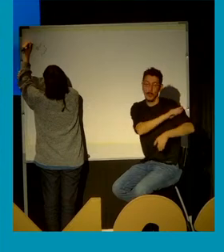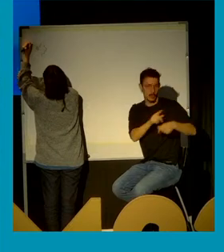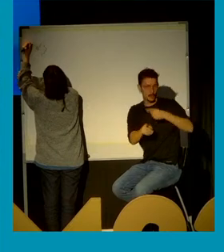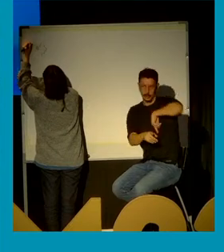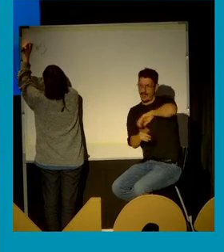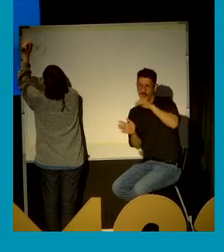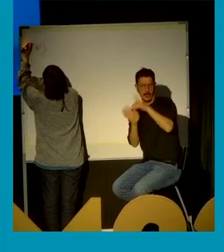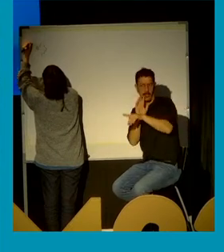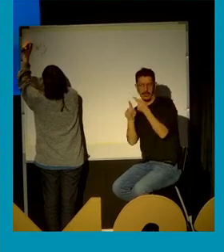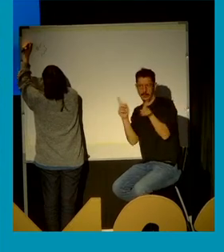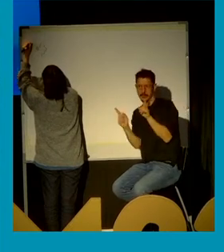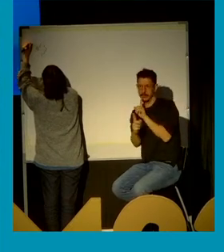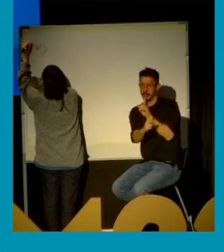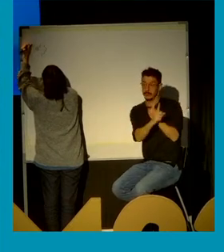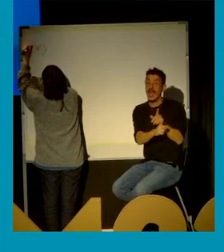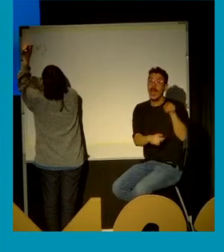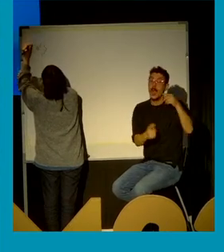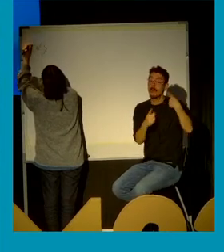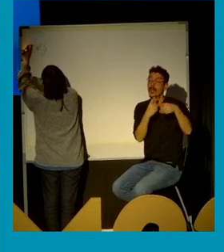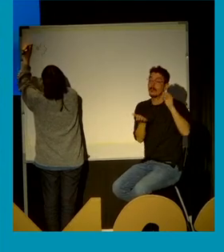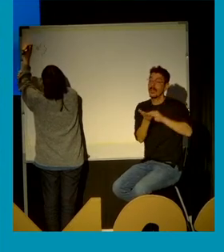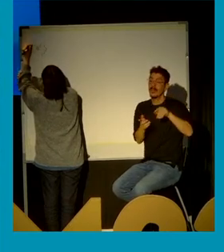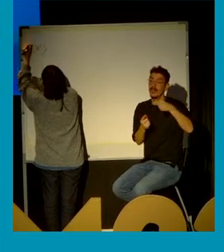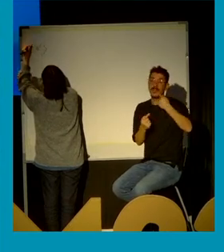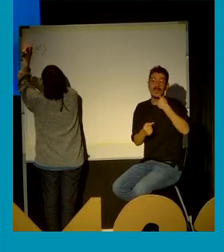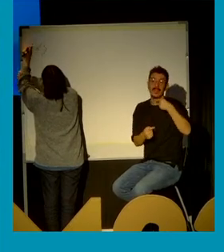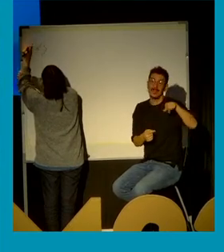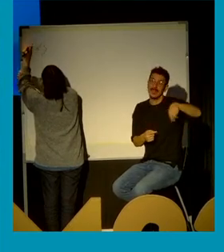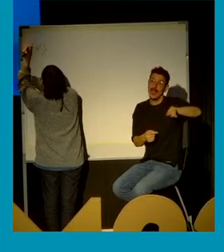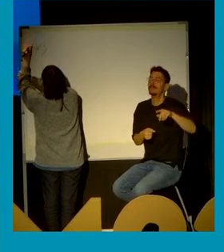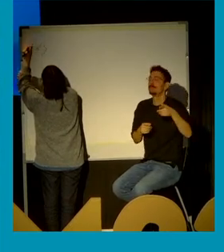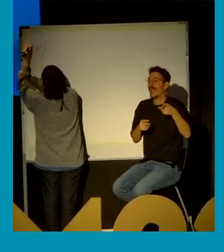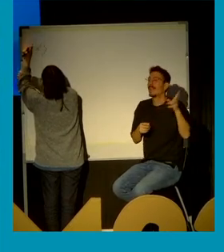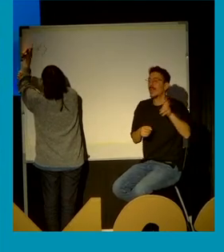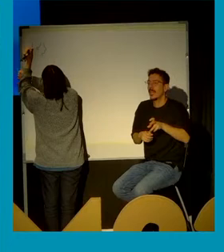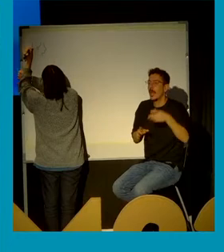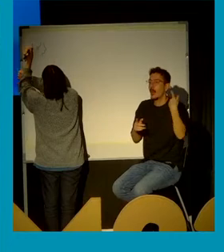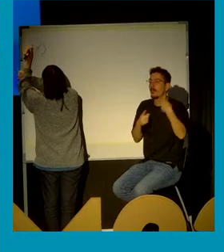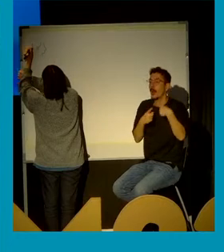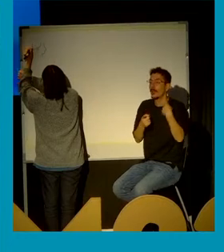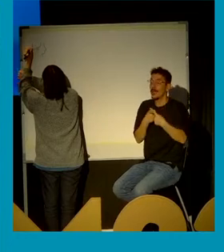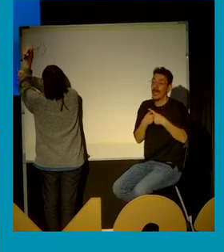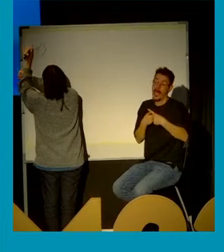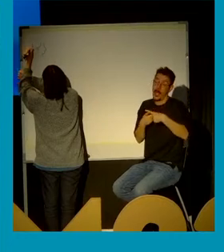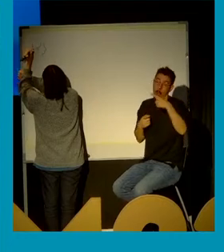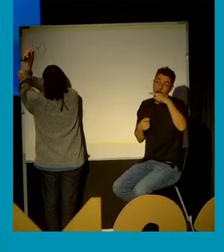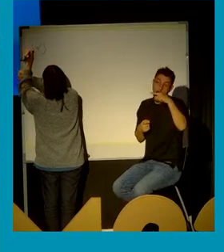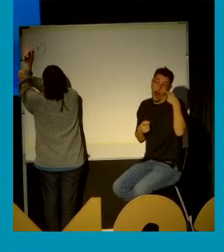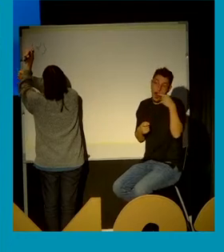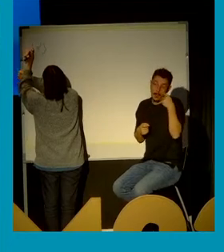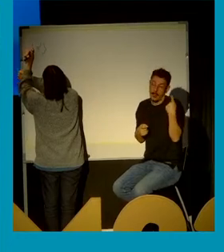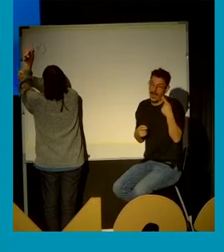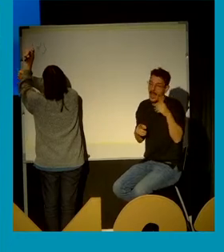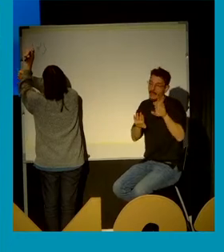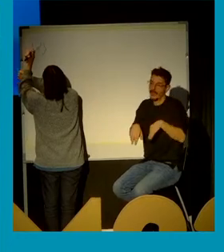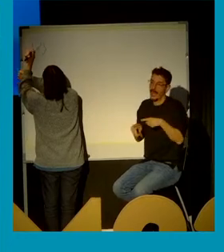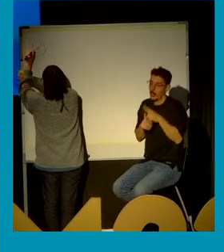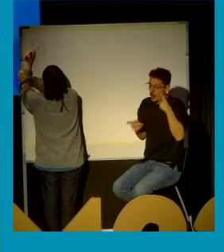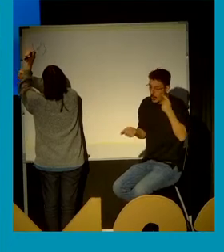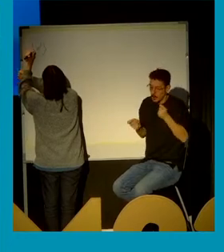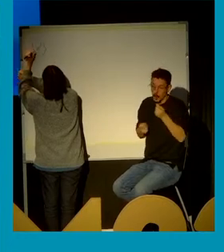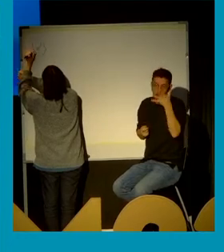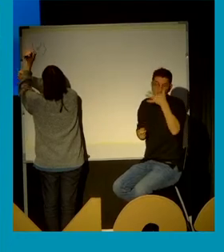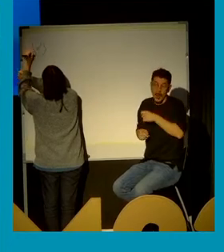i refrenables que tenien a veure amb una provocació per part de les dones i amb un impuls sexual